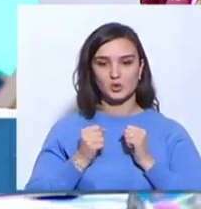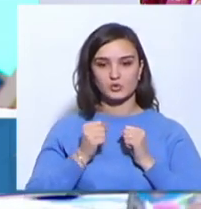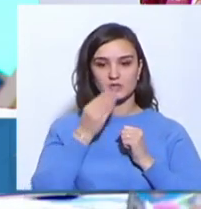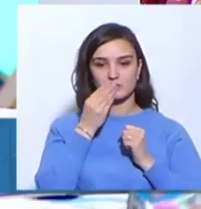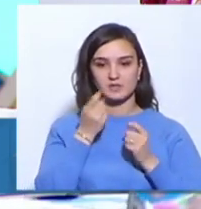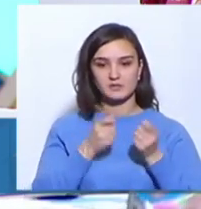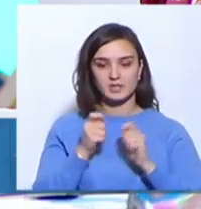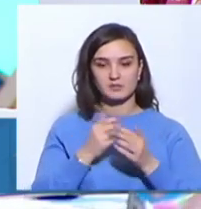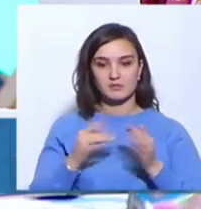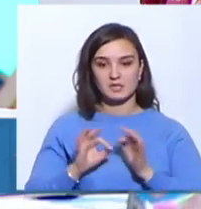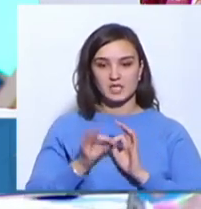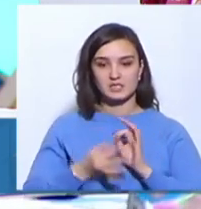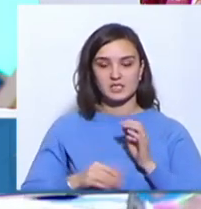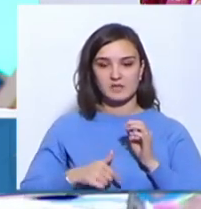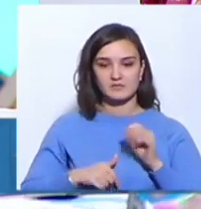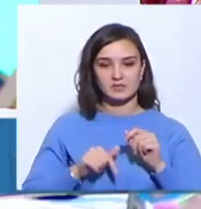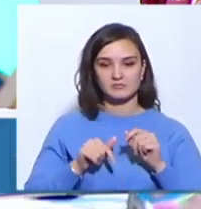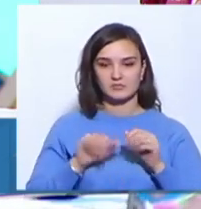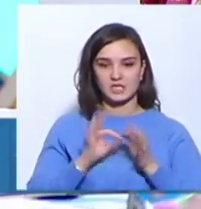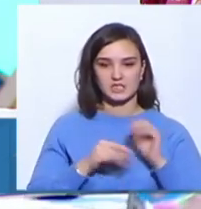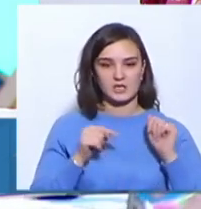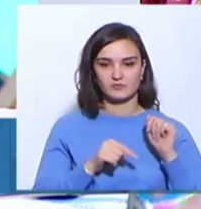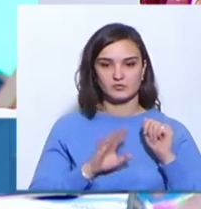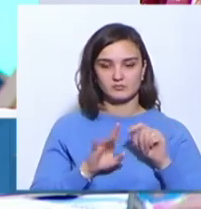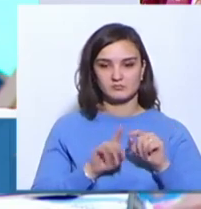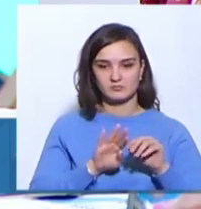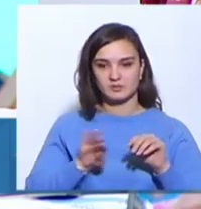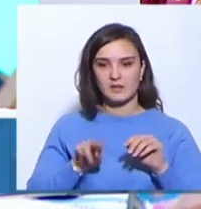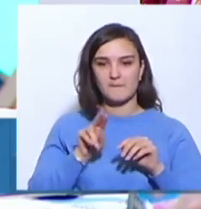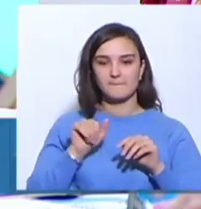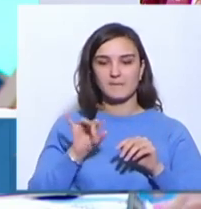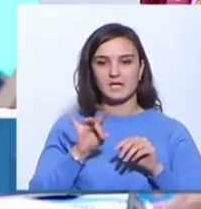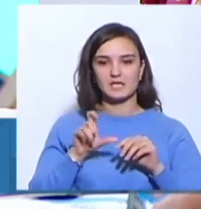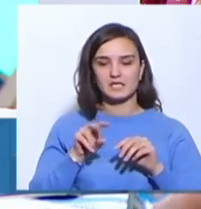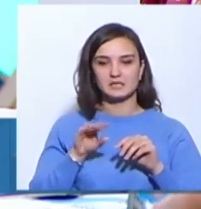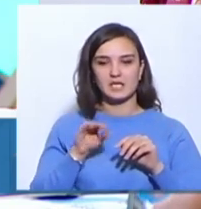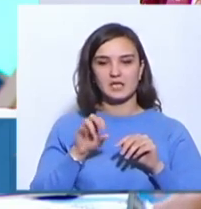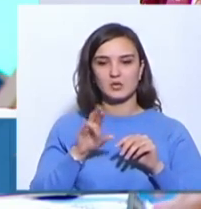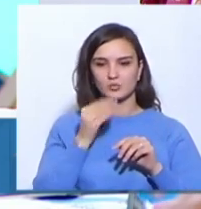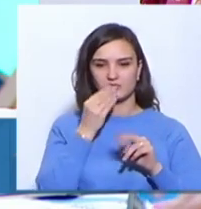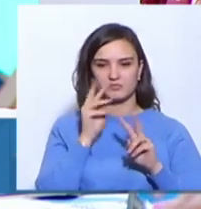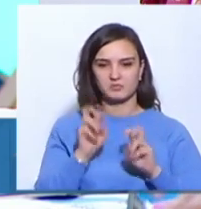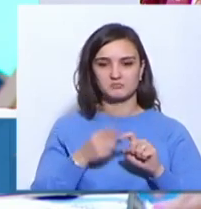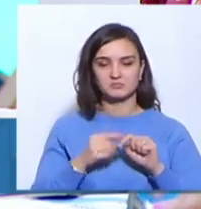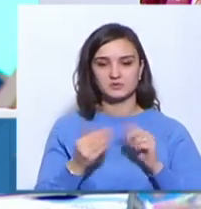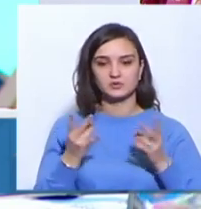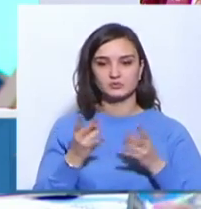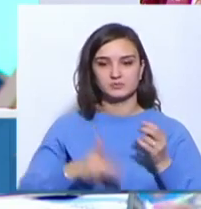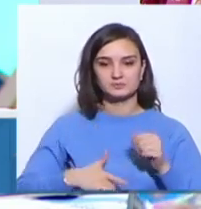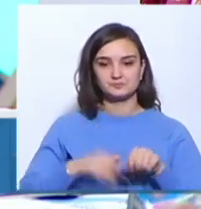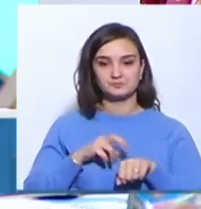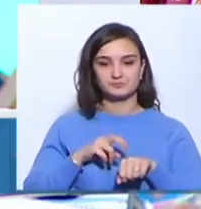საკვები ნივთიერებები ნაწლავის გვერდის ავლით. ამას პარენტერალური კვება ქვია და ამისათვის საჭიროა